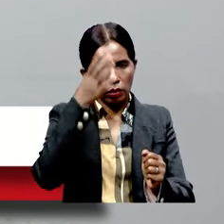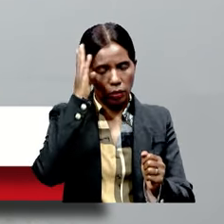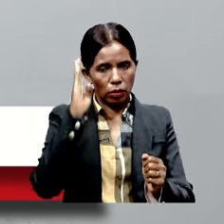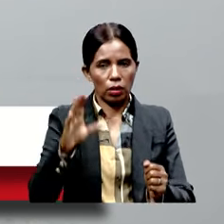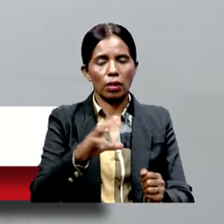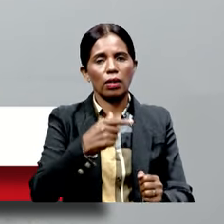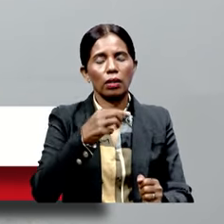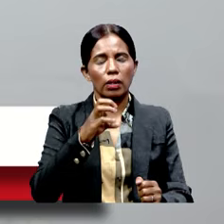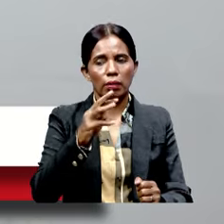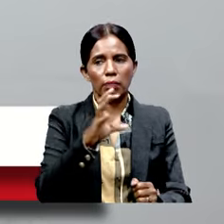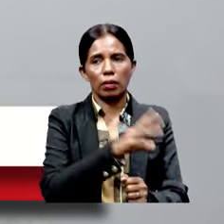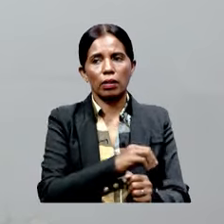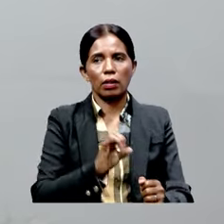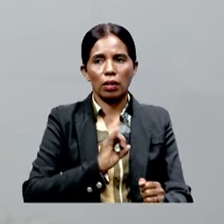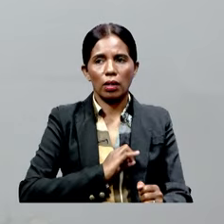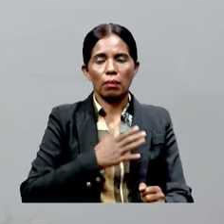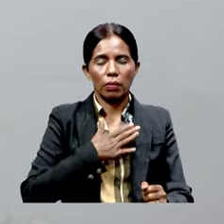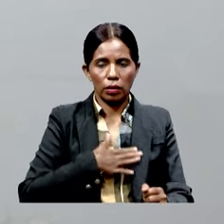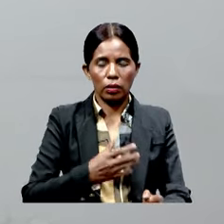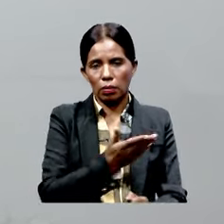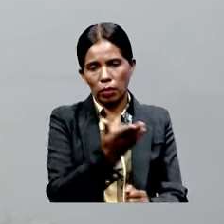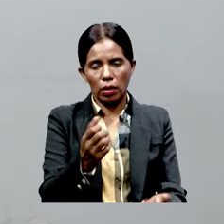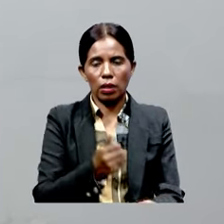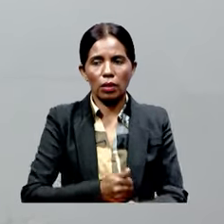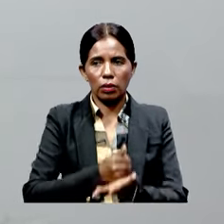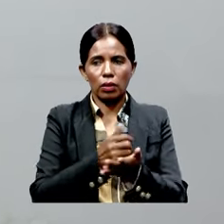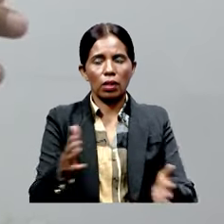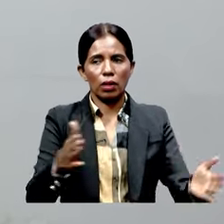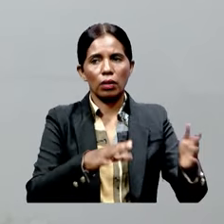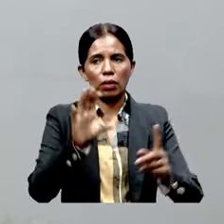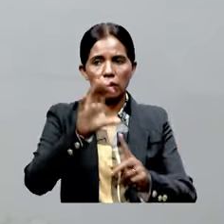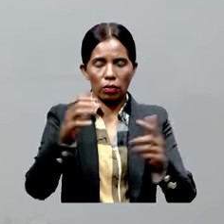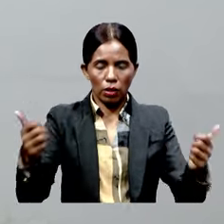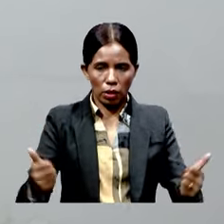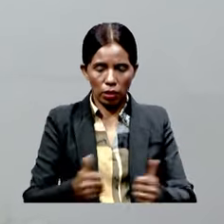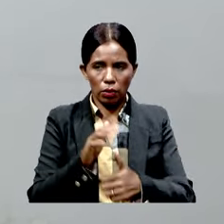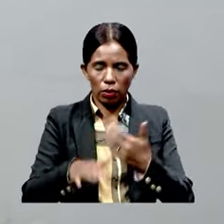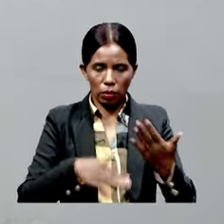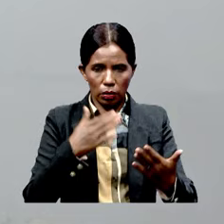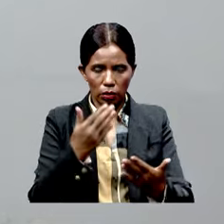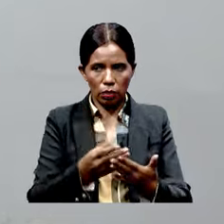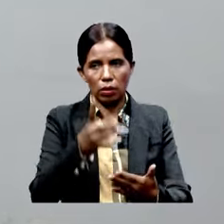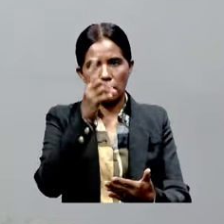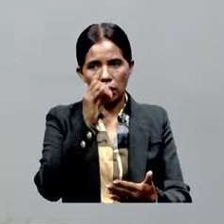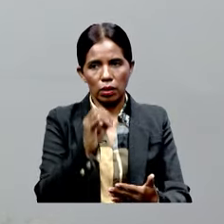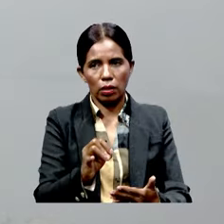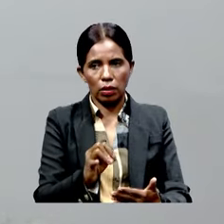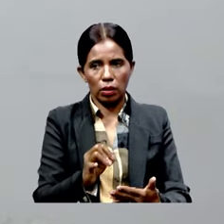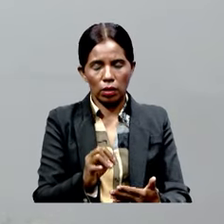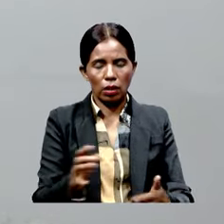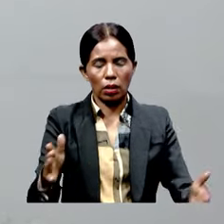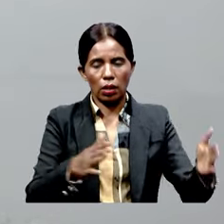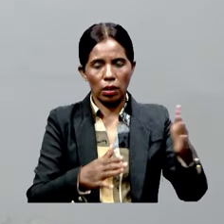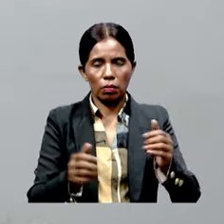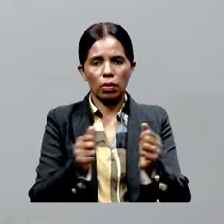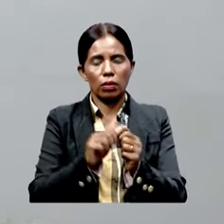coletena katak. Senhora Guilhermina, o presidente ta bot ne apoio. Halibur sefi alde ho toto territori tom, ya dili tomak, ya municipi dili. Halibur sira ho